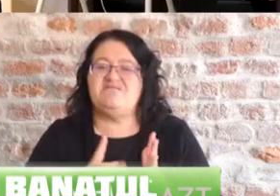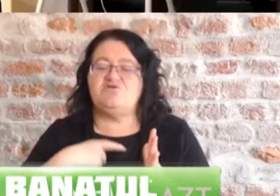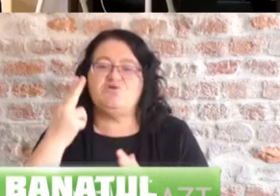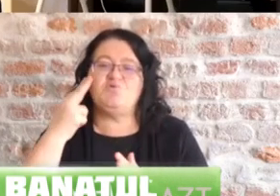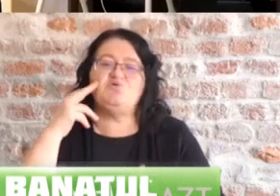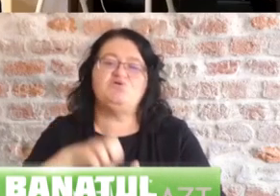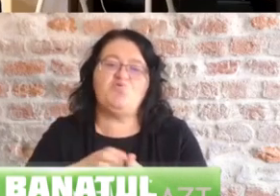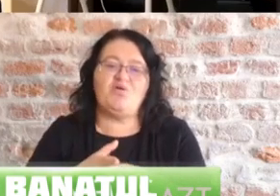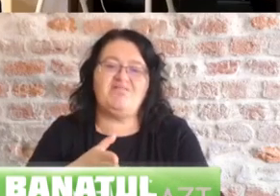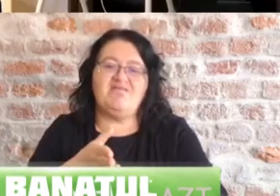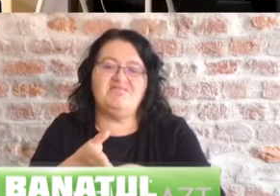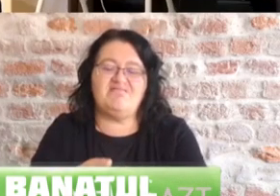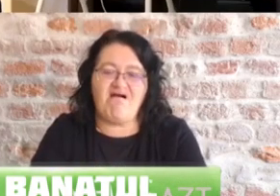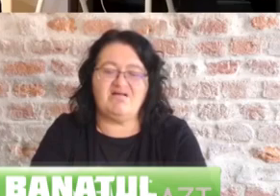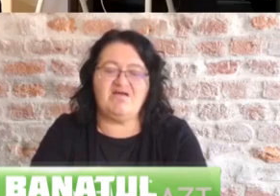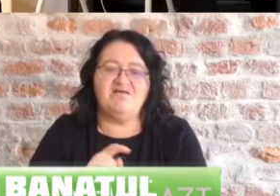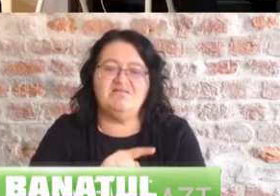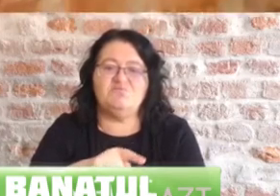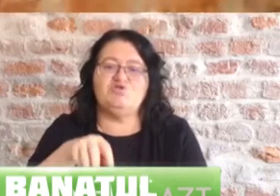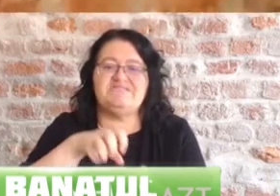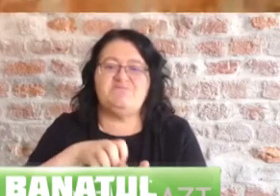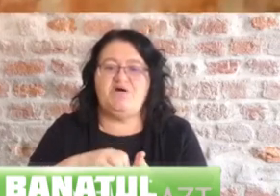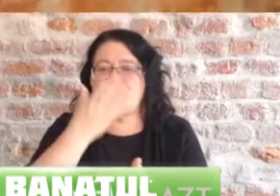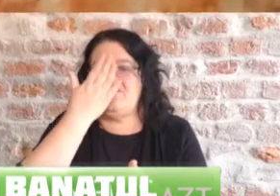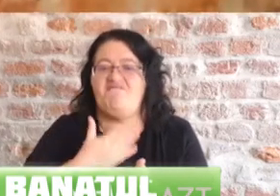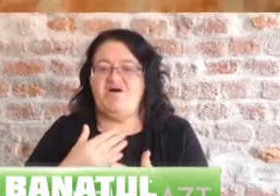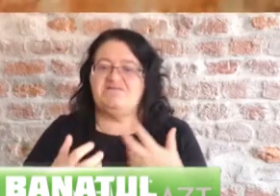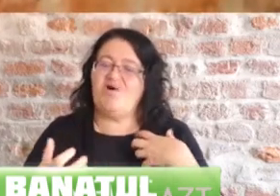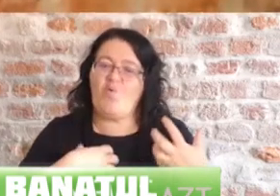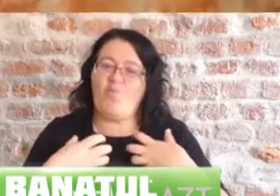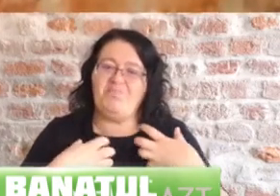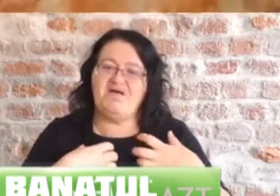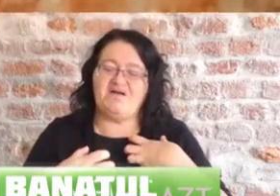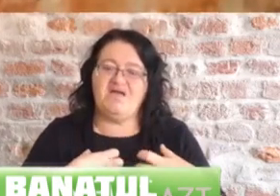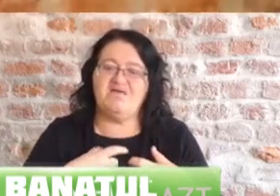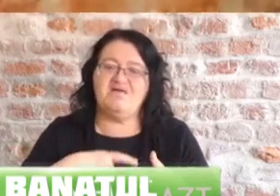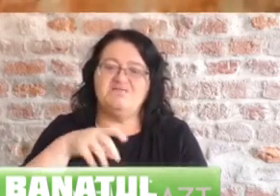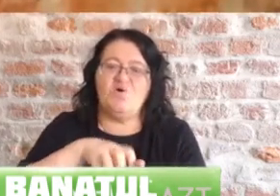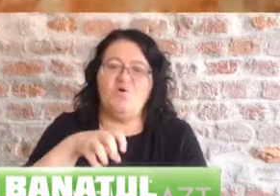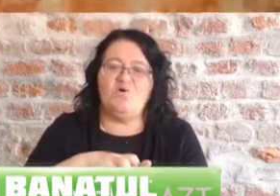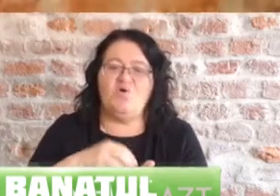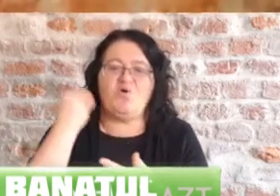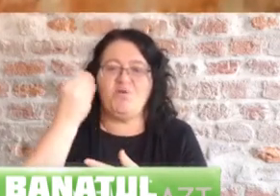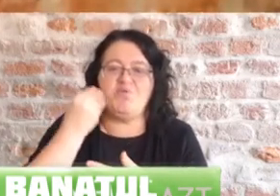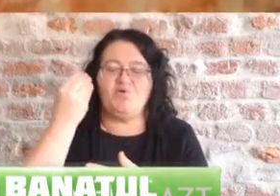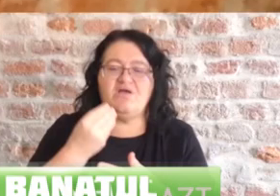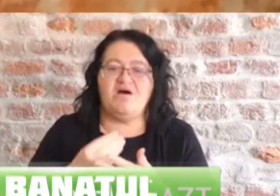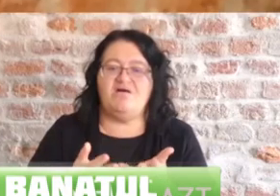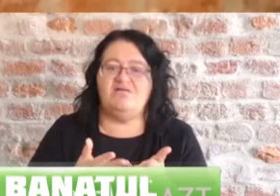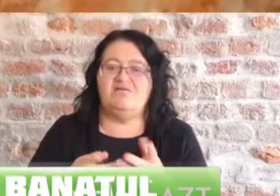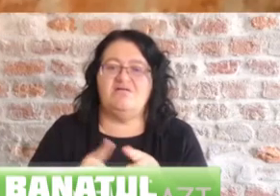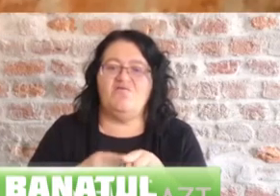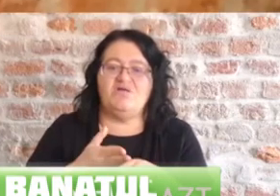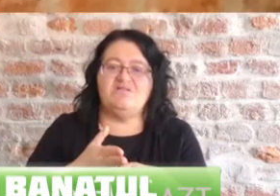recunoscut ca o zonă de intrare, în timp ce spațiul din fața clădirii opere este desemnat ca un spațiu memorial și este marcat